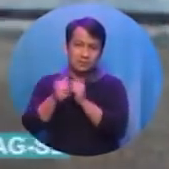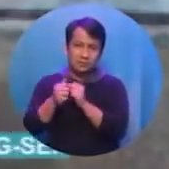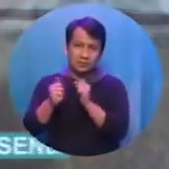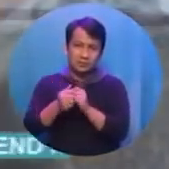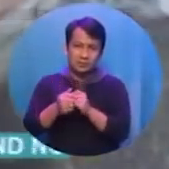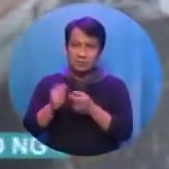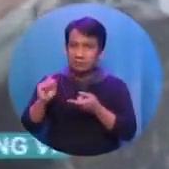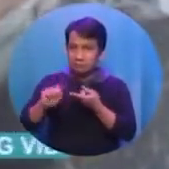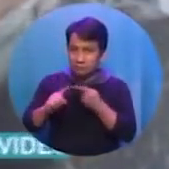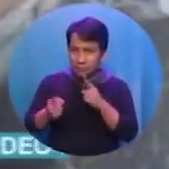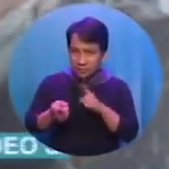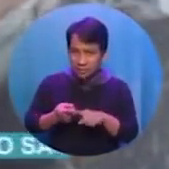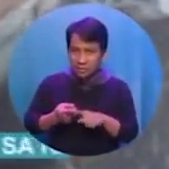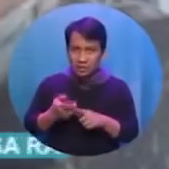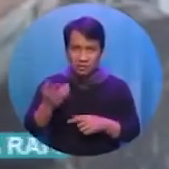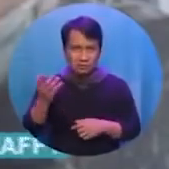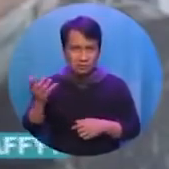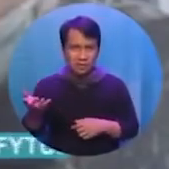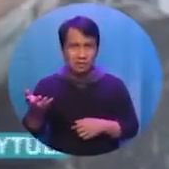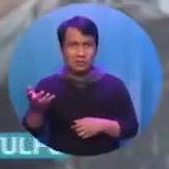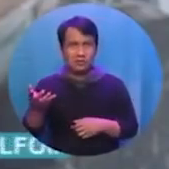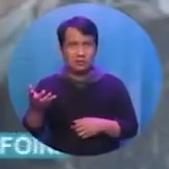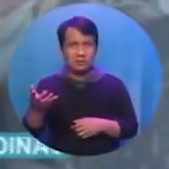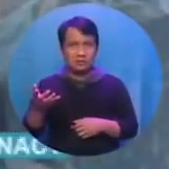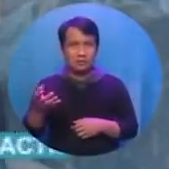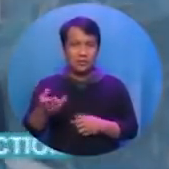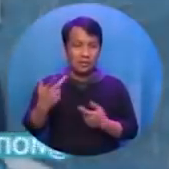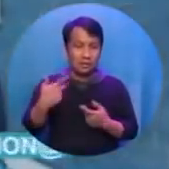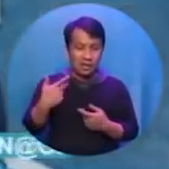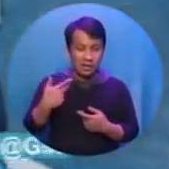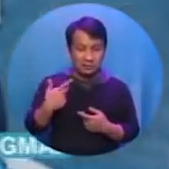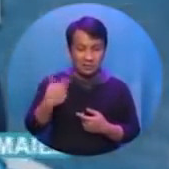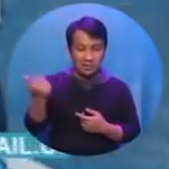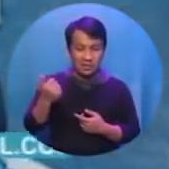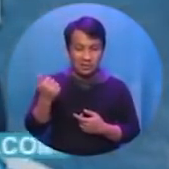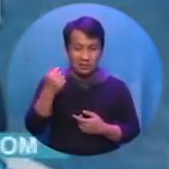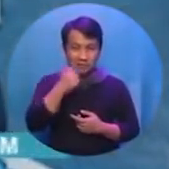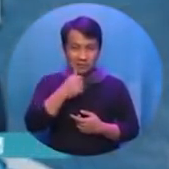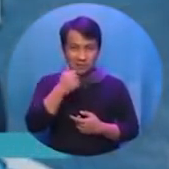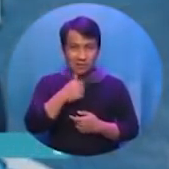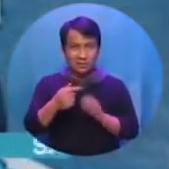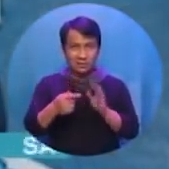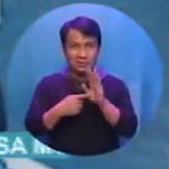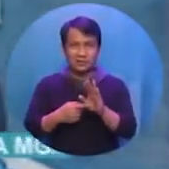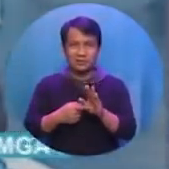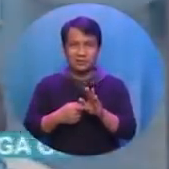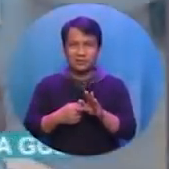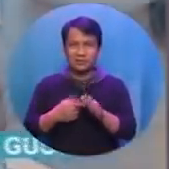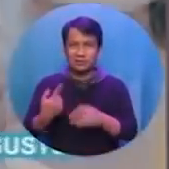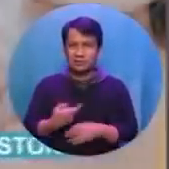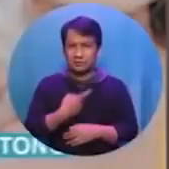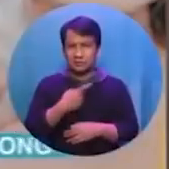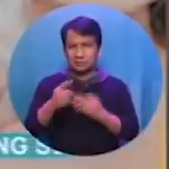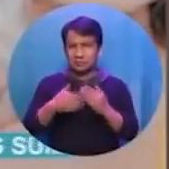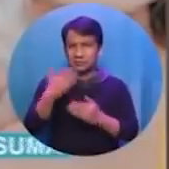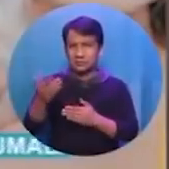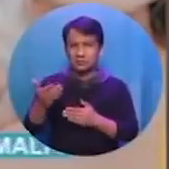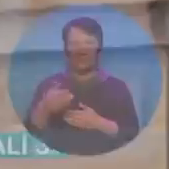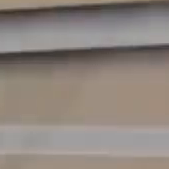mga barkada. At syempre, nang chichiks pa itong si kuya. Pero ito raw ang mas masakit. Panoorin